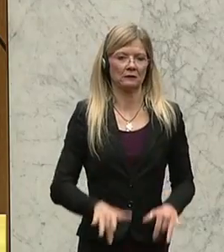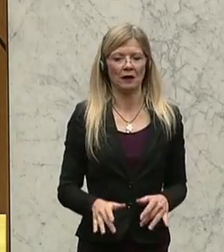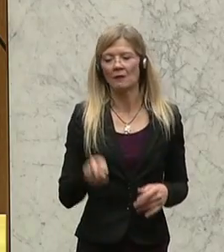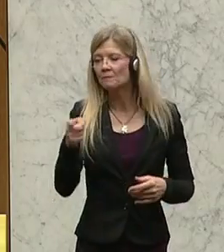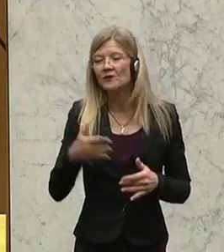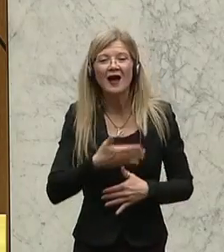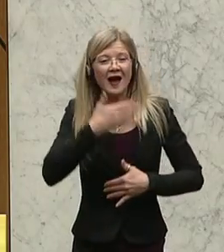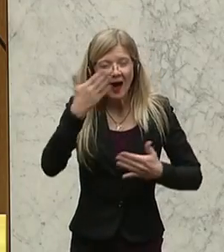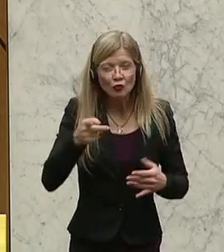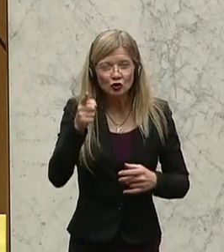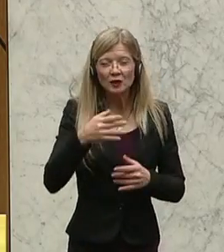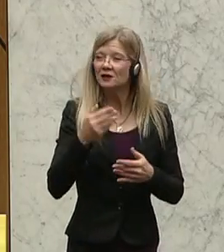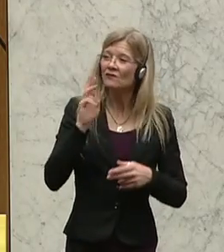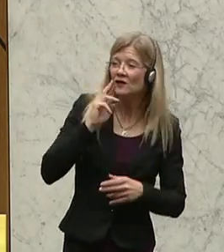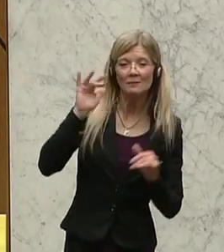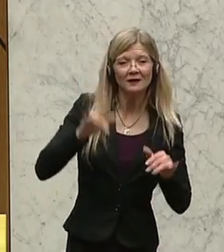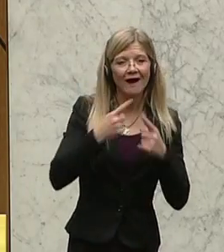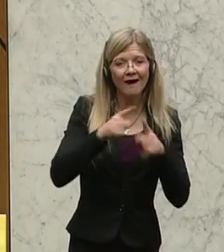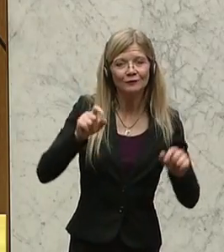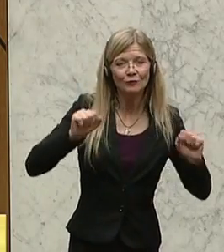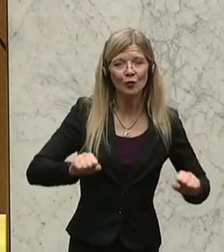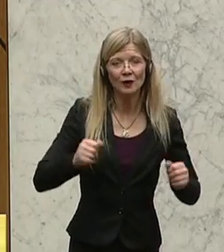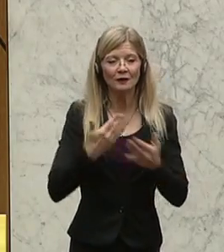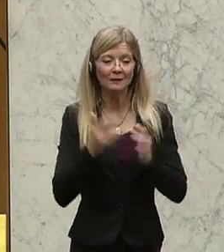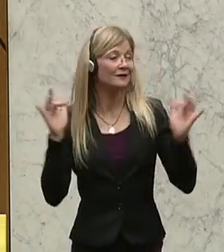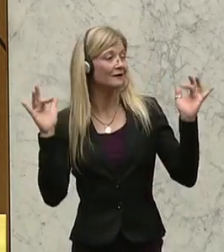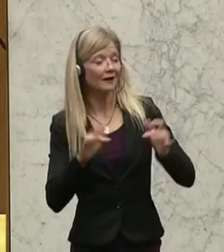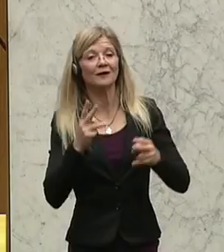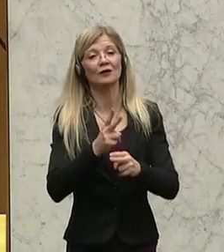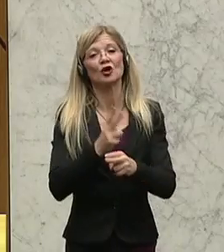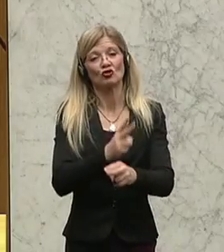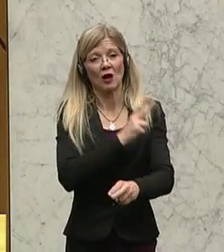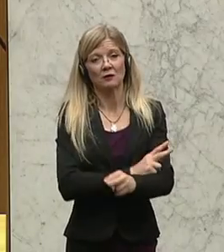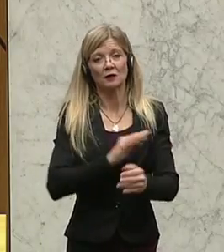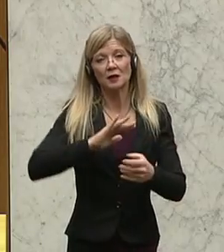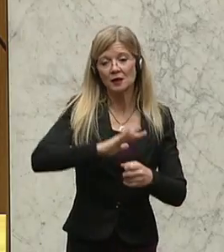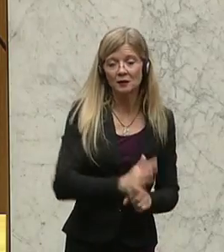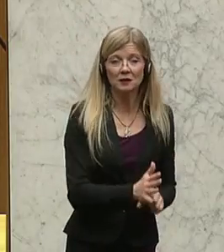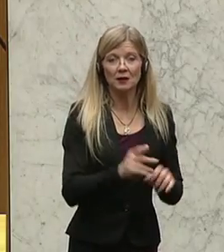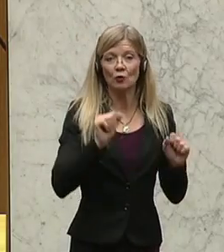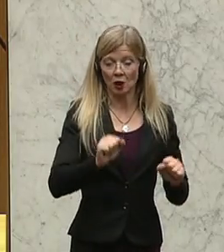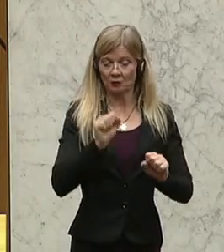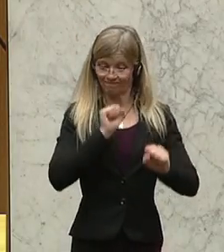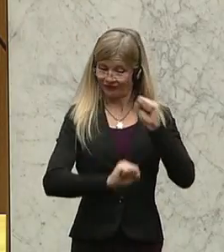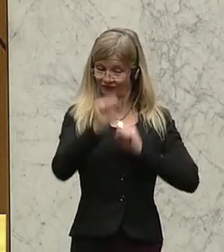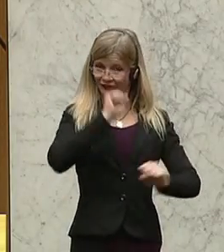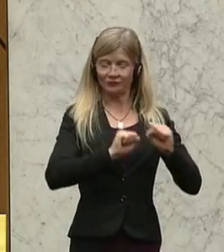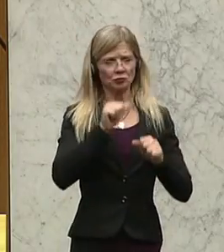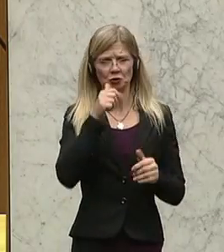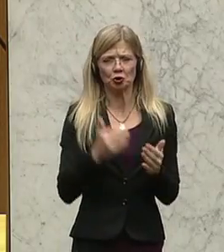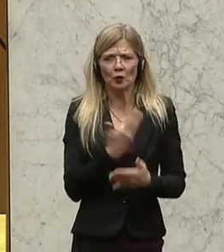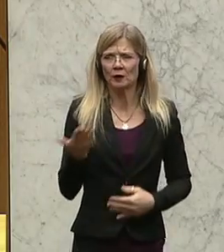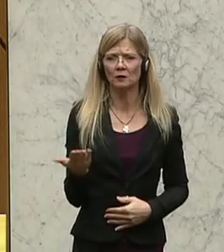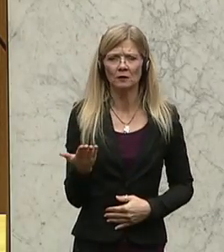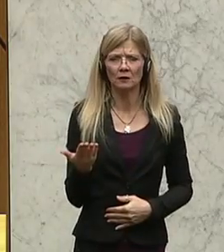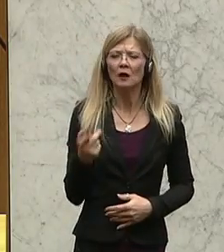andere Möglichkeiten haben, um sich gegen staatliche Diskriminierungen zu wehren, ist aber nichts Neues. Betrachten Sie etwa die